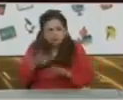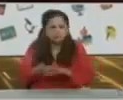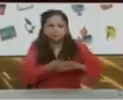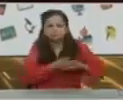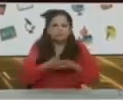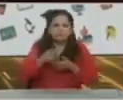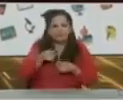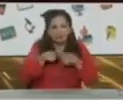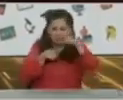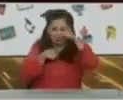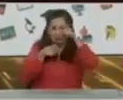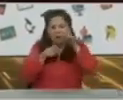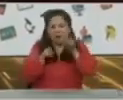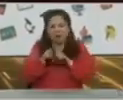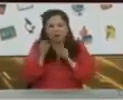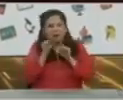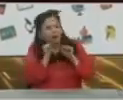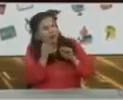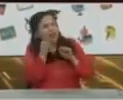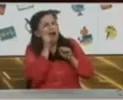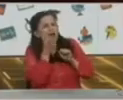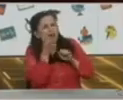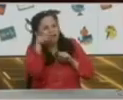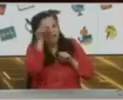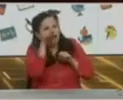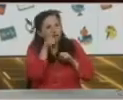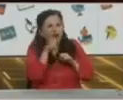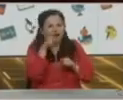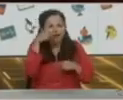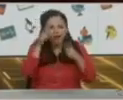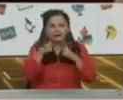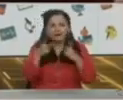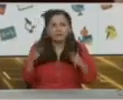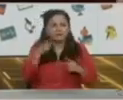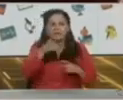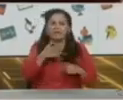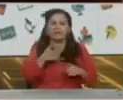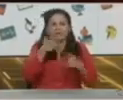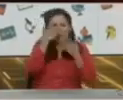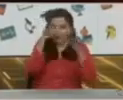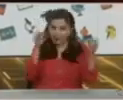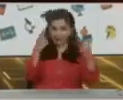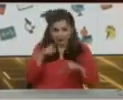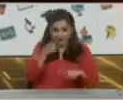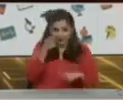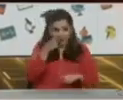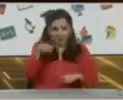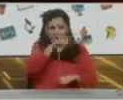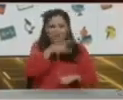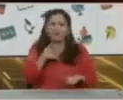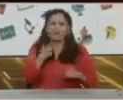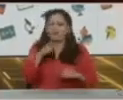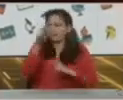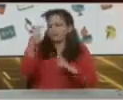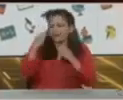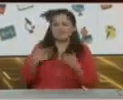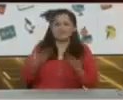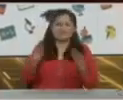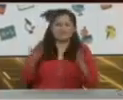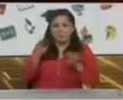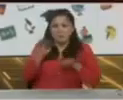जुट-बुट कर रोए होंगे। तब आपको कोई फर्क नहीं पड़ता था कि देखने वाला क्या